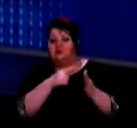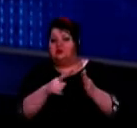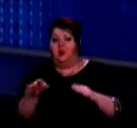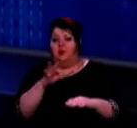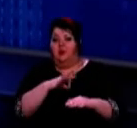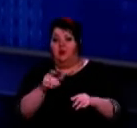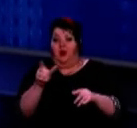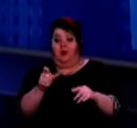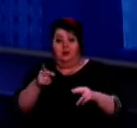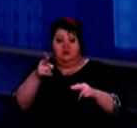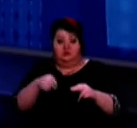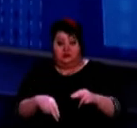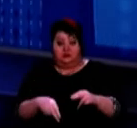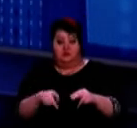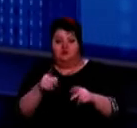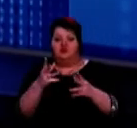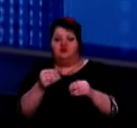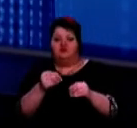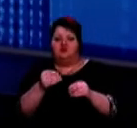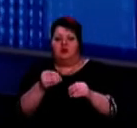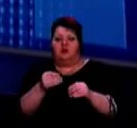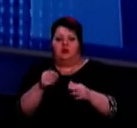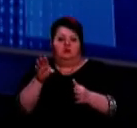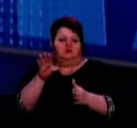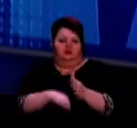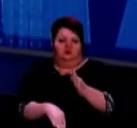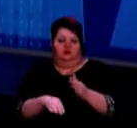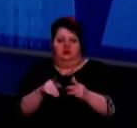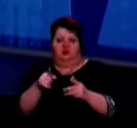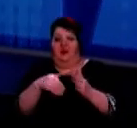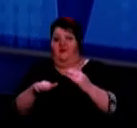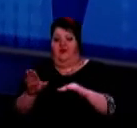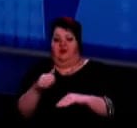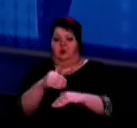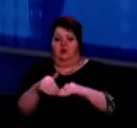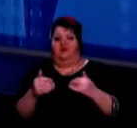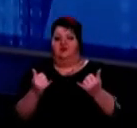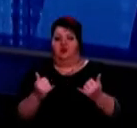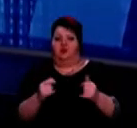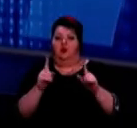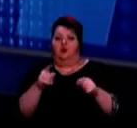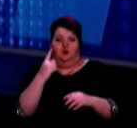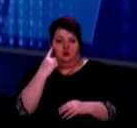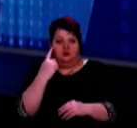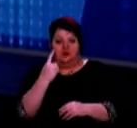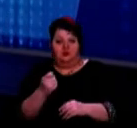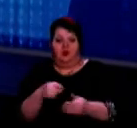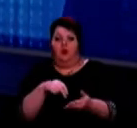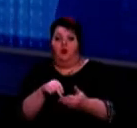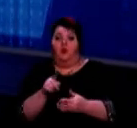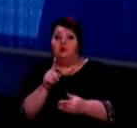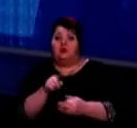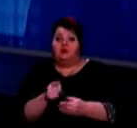придатності закінчився, це ще більша загроза, ніж вийти на вулицю сьогодні. Тому застерігаю, купуйте стільки, скільки